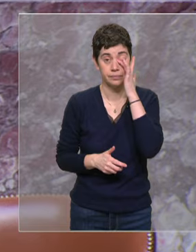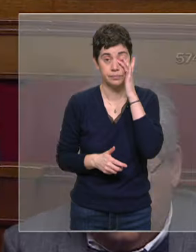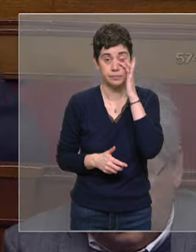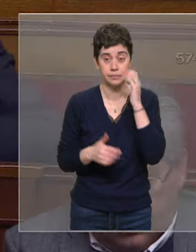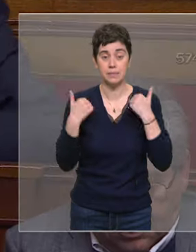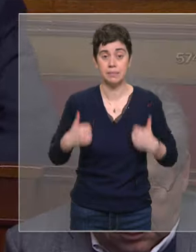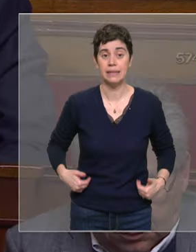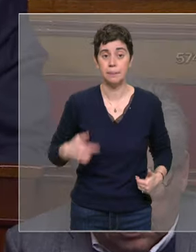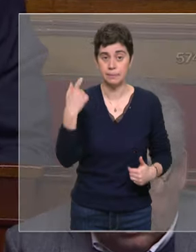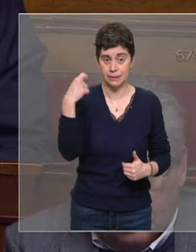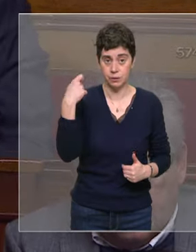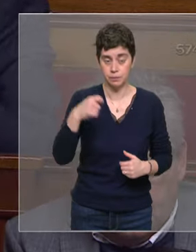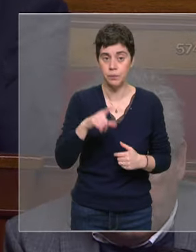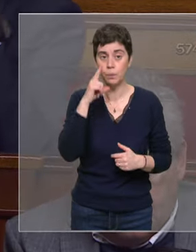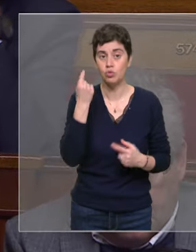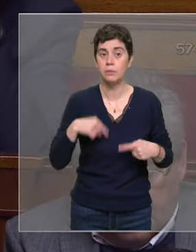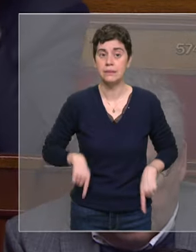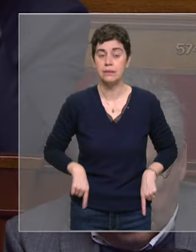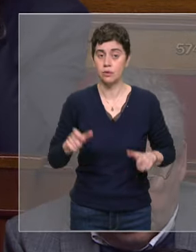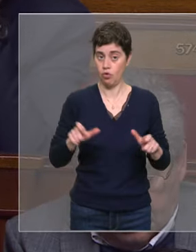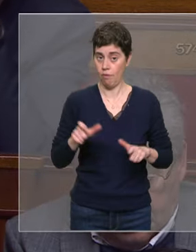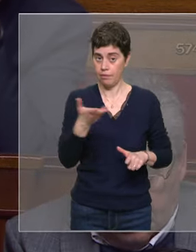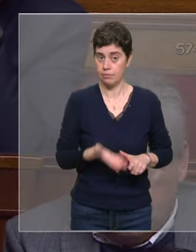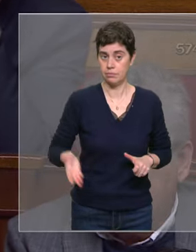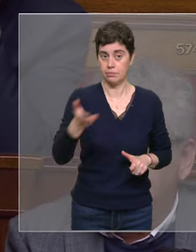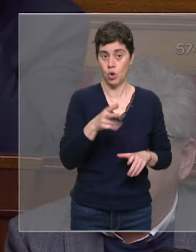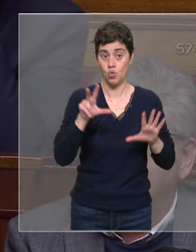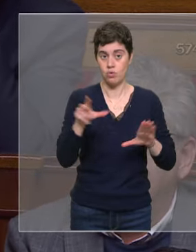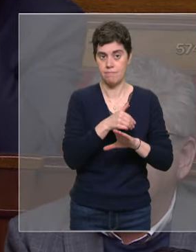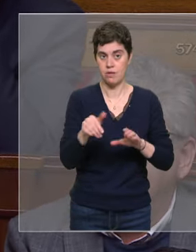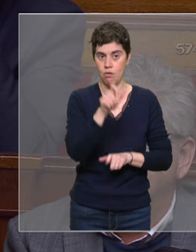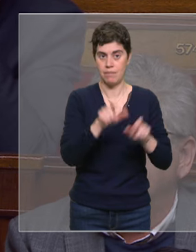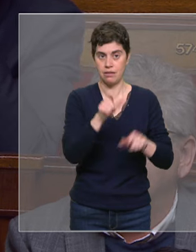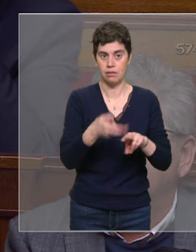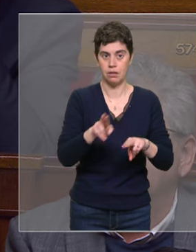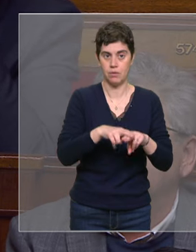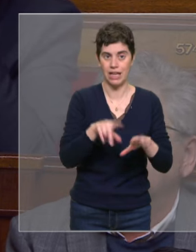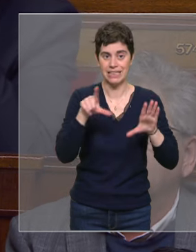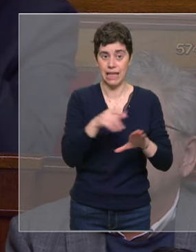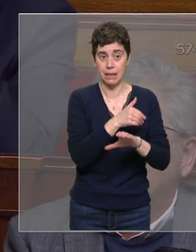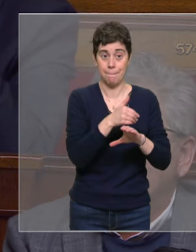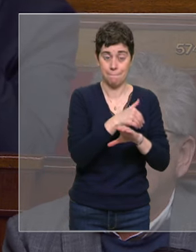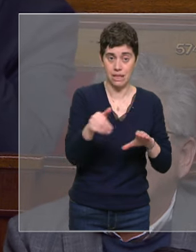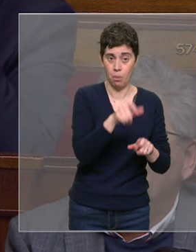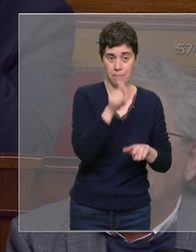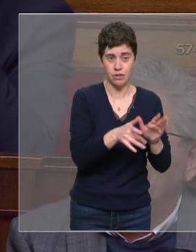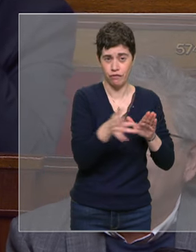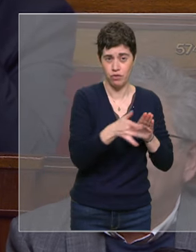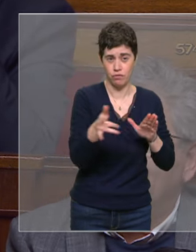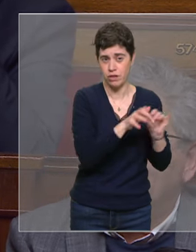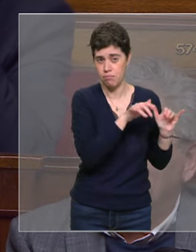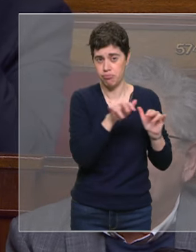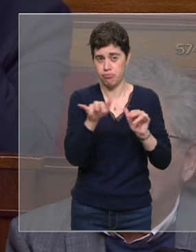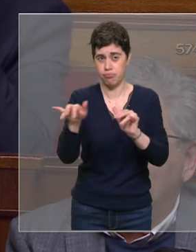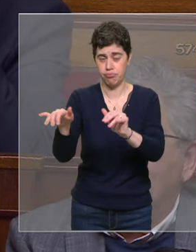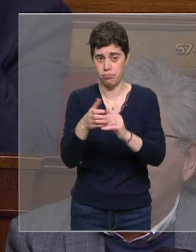Madame la Présidente, Monsieur le Ministre, chers collègues, 8 millions de morts, 7 millions de déplacés internes. Dans l'indifférence générale, le sang